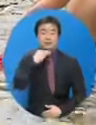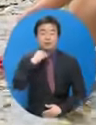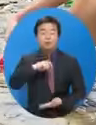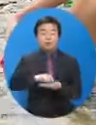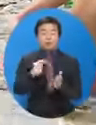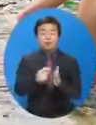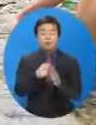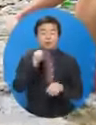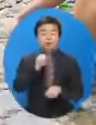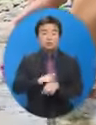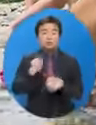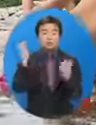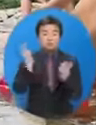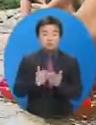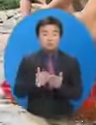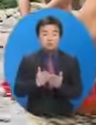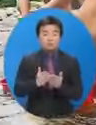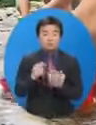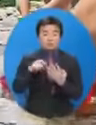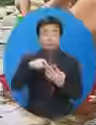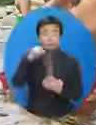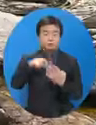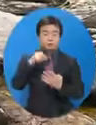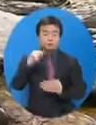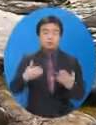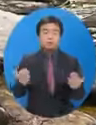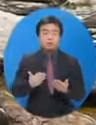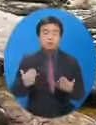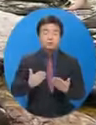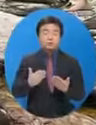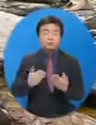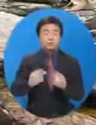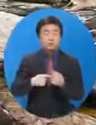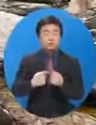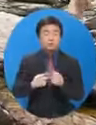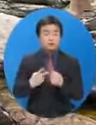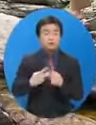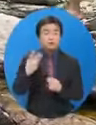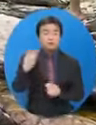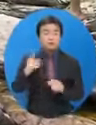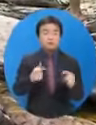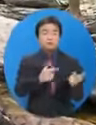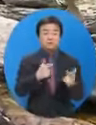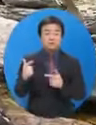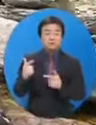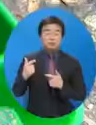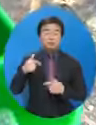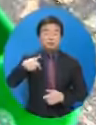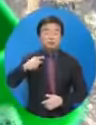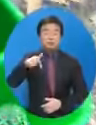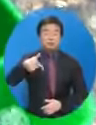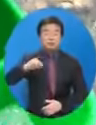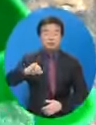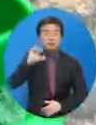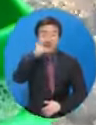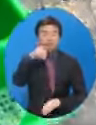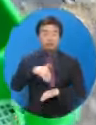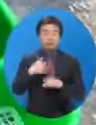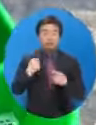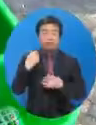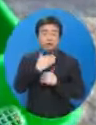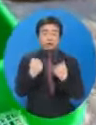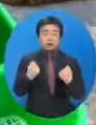적성을 감안해 후보지를 추리는 겁니다. 초등학교 저학년은 극기 훈련처럼 체력 소모가 큰 활동은 피하는 게